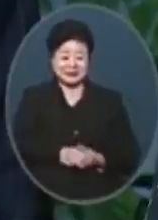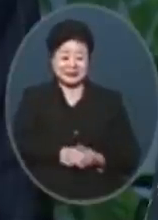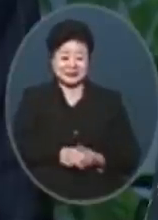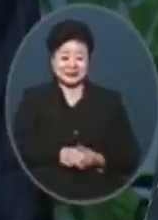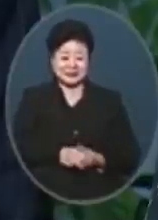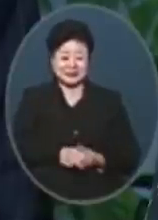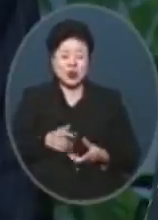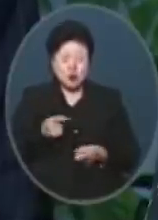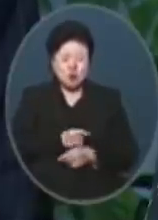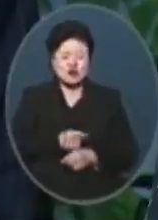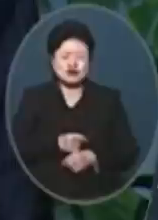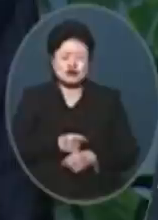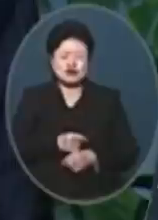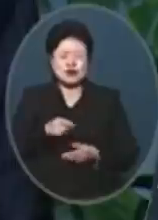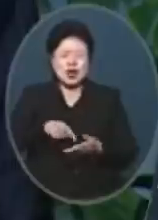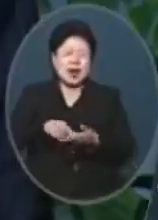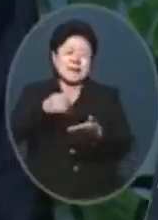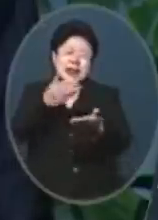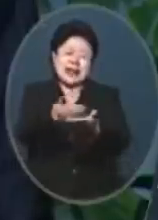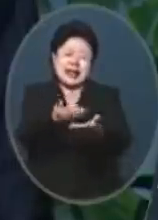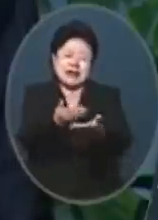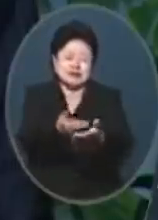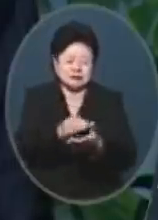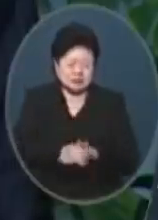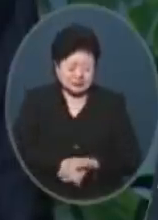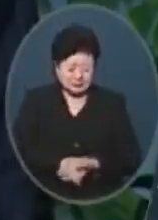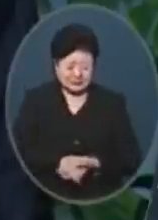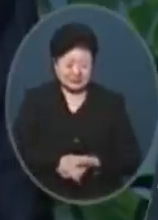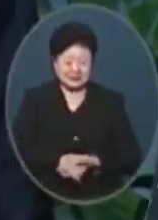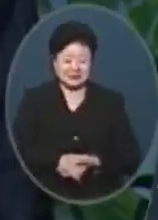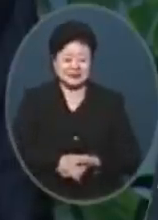내 원수에 대한 원한을 갚아주셔서